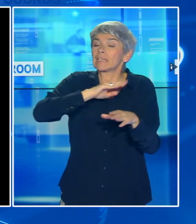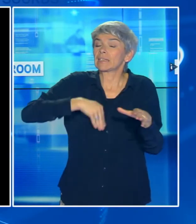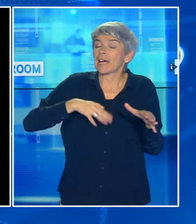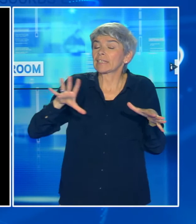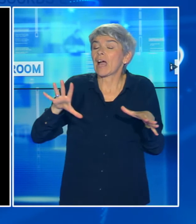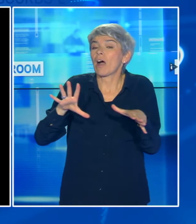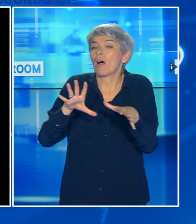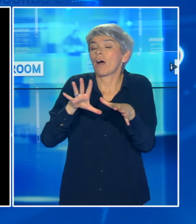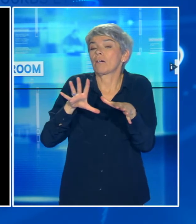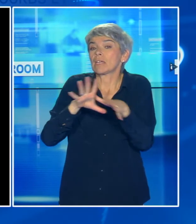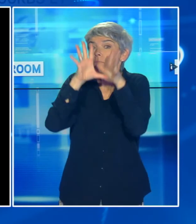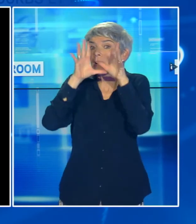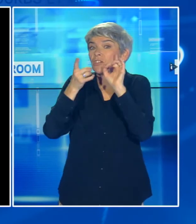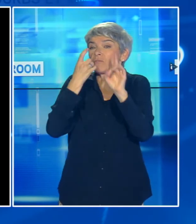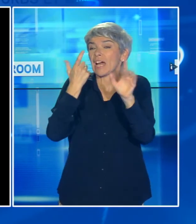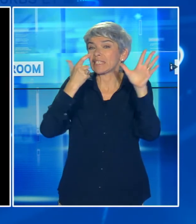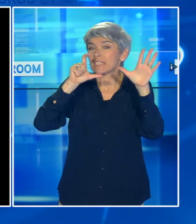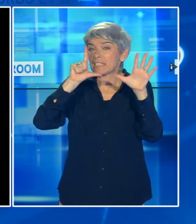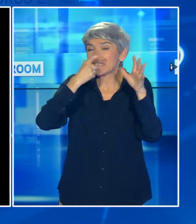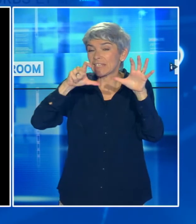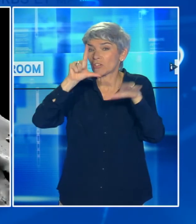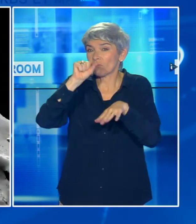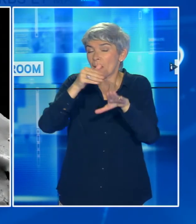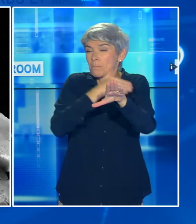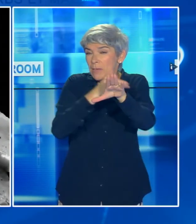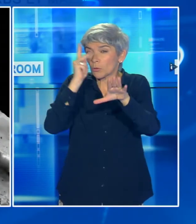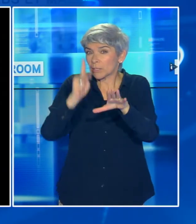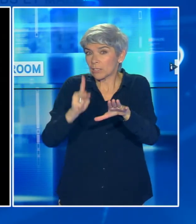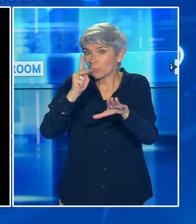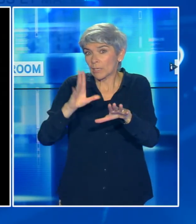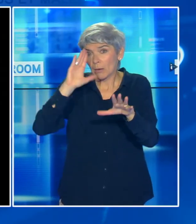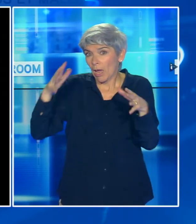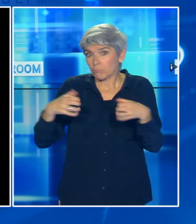à 720 millions de kilomètres de la Terre, avant de s'éteindre pour toujours.